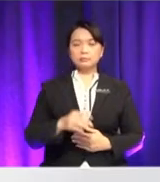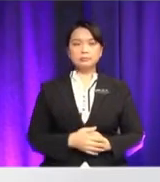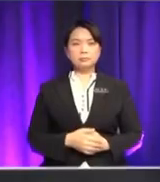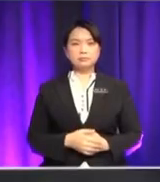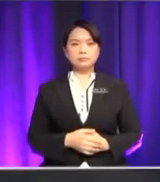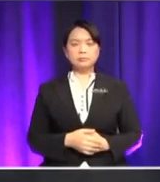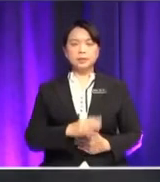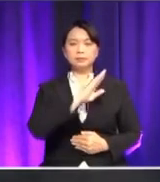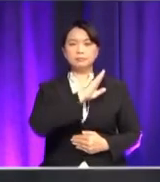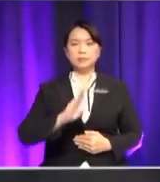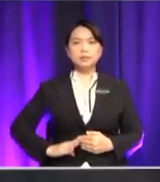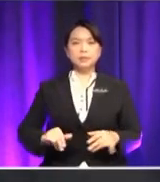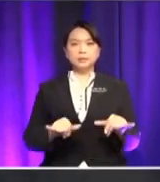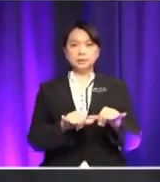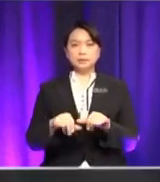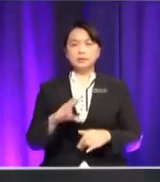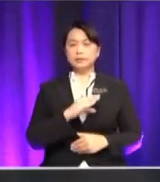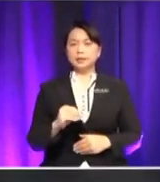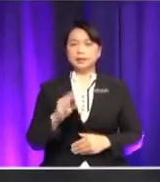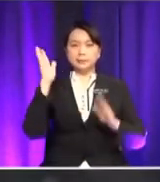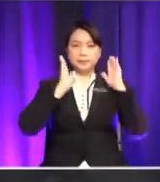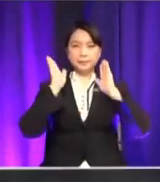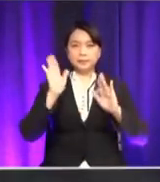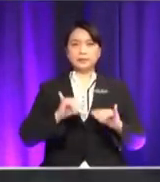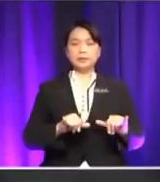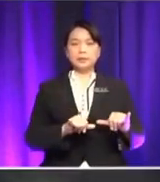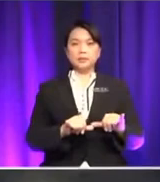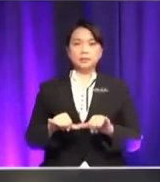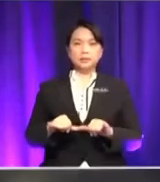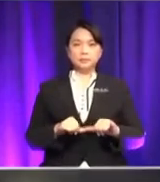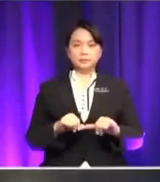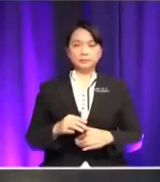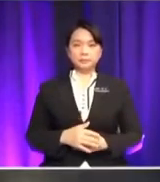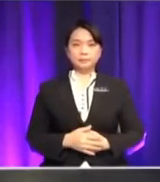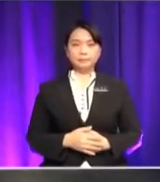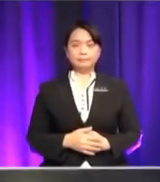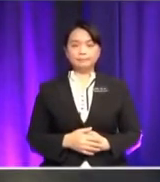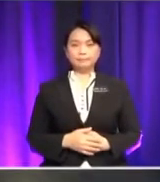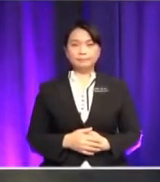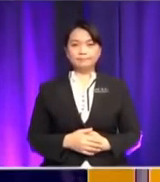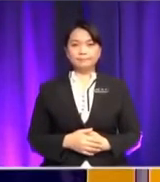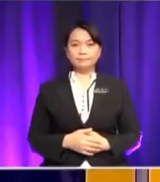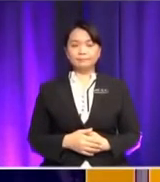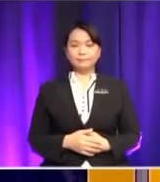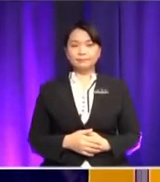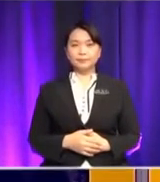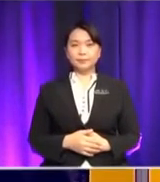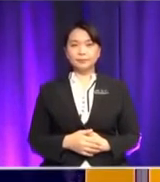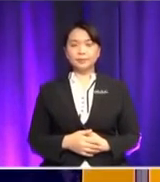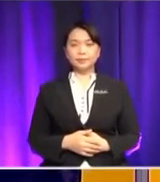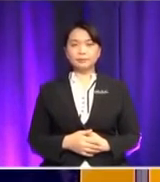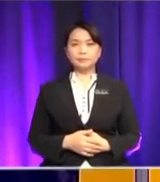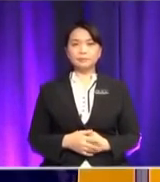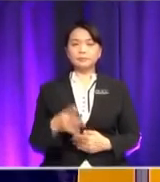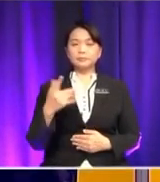menawar British standard Malaysia standard oke Naik kita Teruskan lagi ya punya simbol